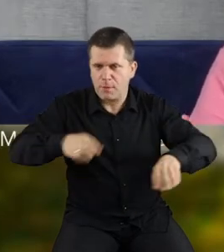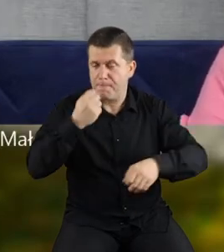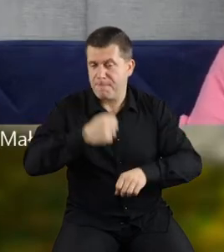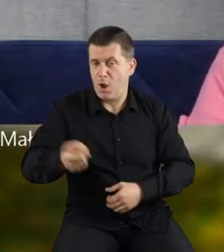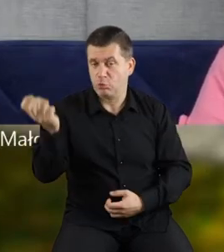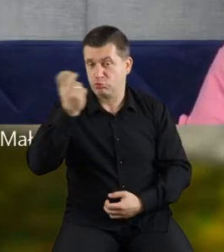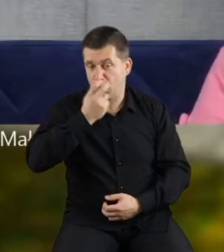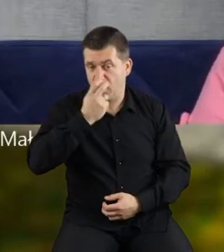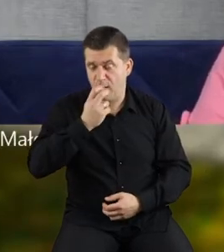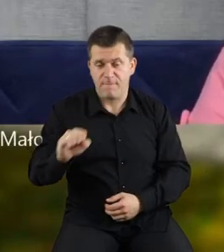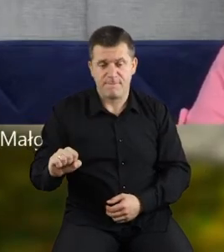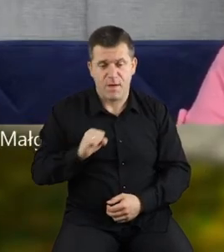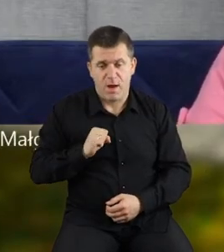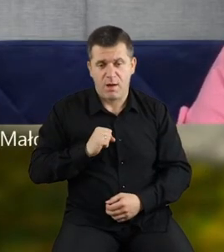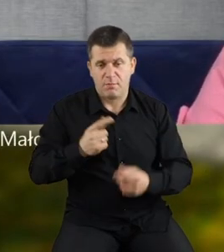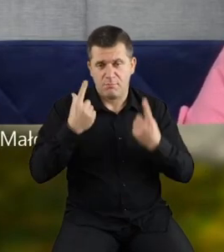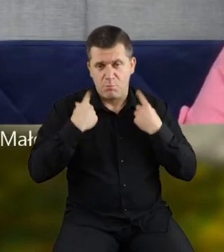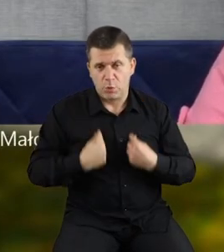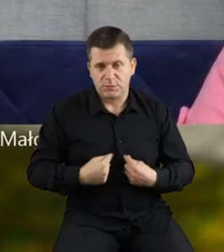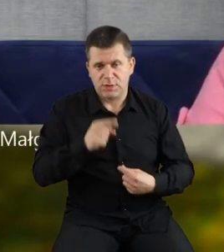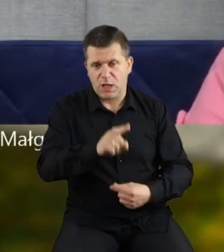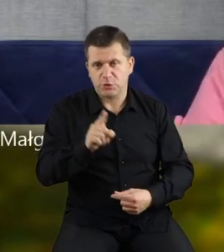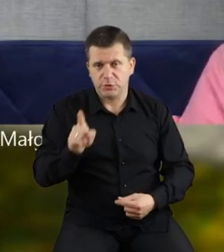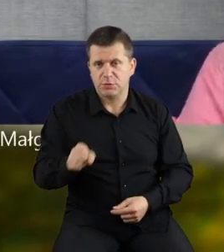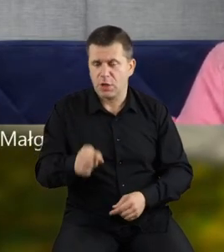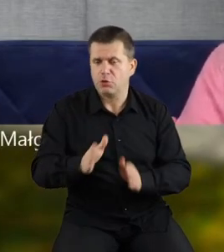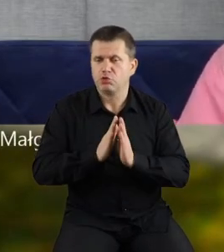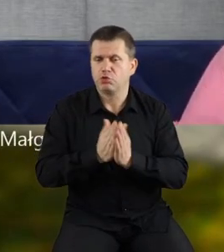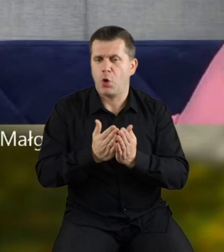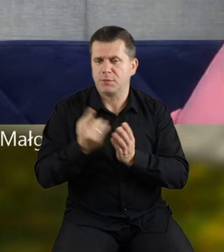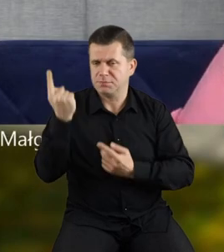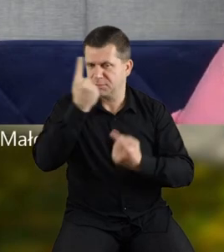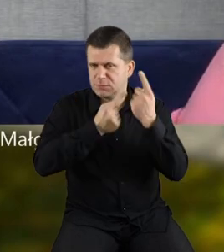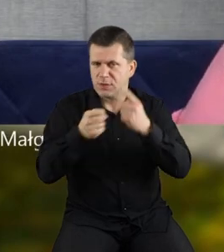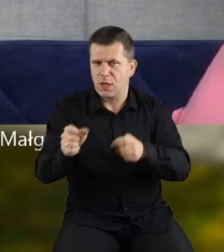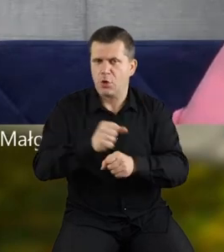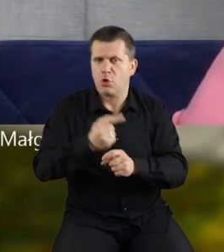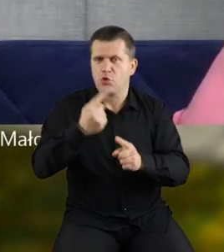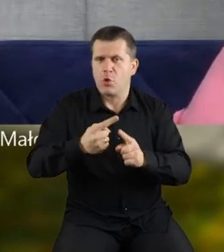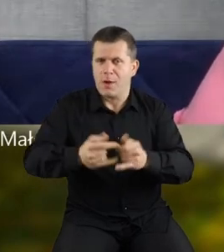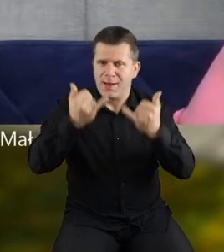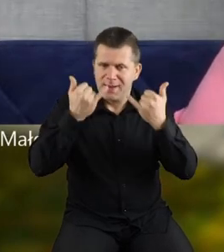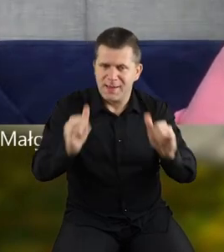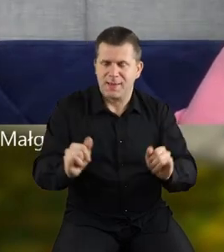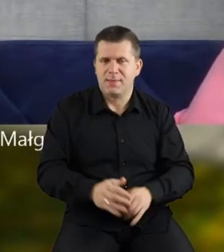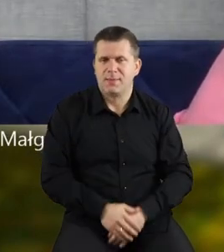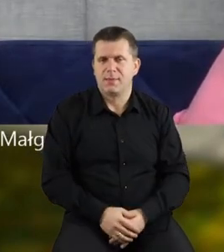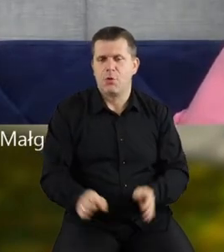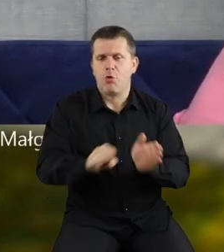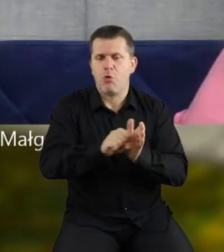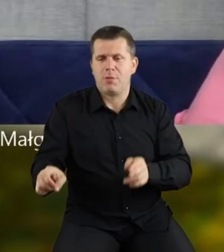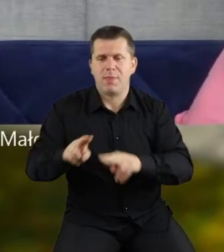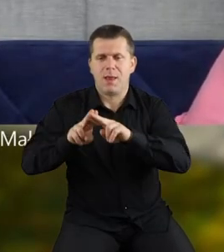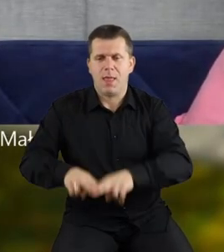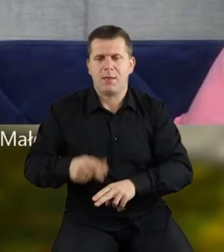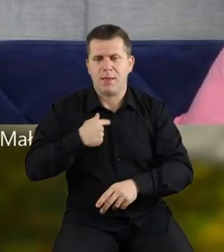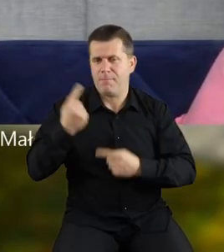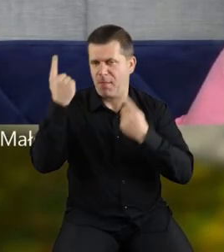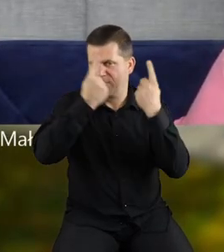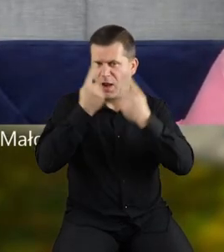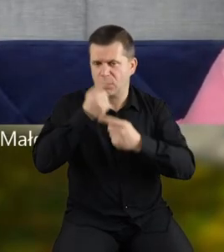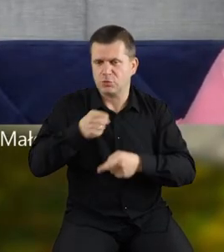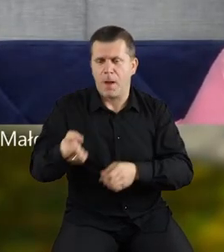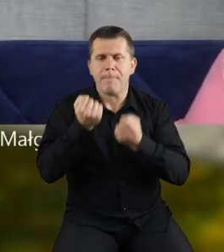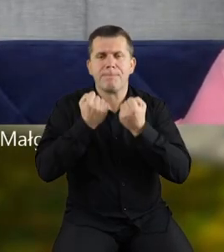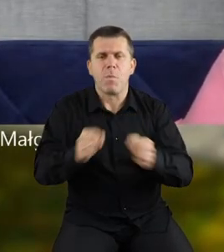osobno, to są bardzo ciekawe i fajne postaci. Ta książka wydaje mi się troszeczkę inna od reszty.